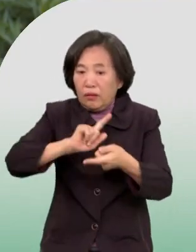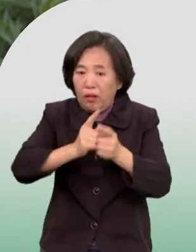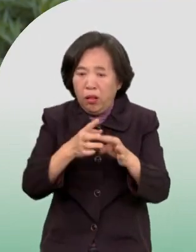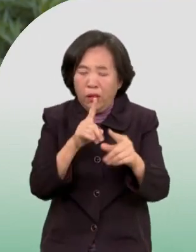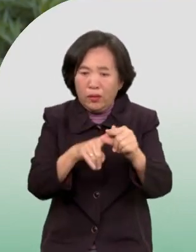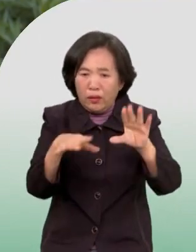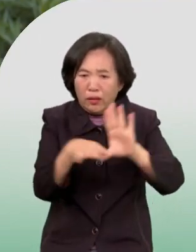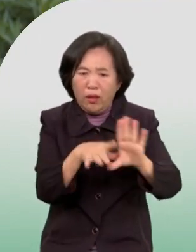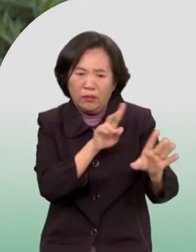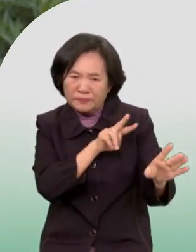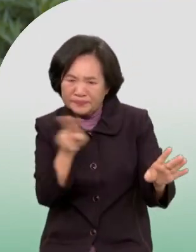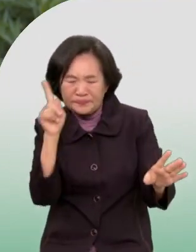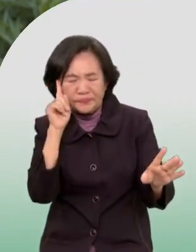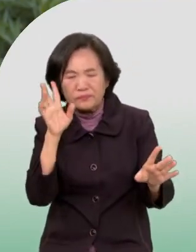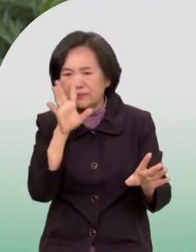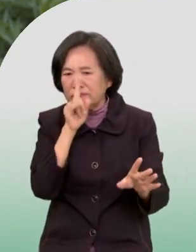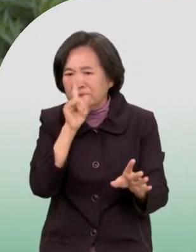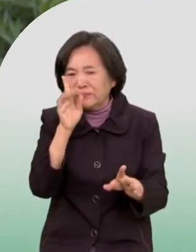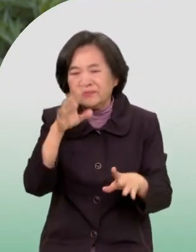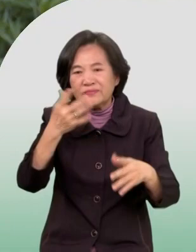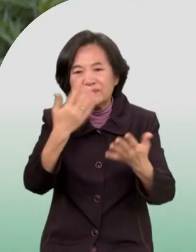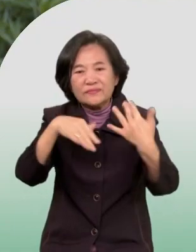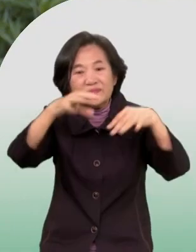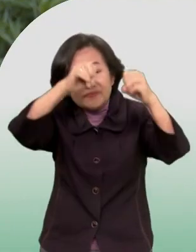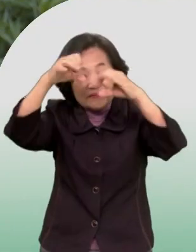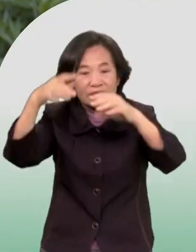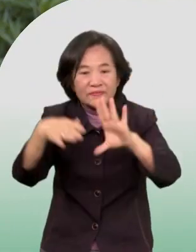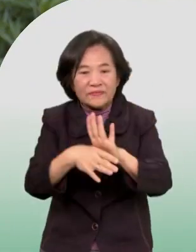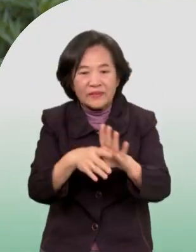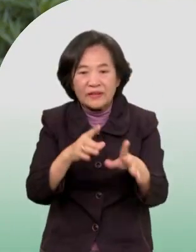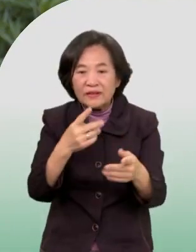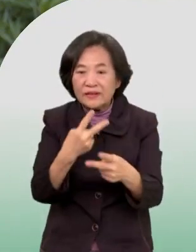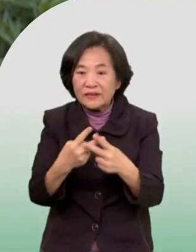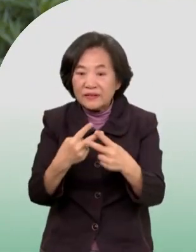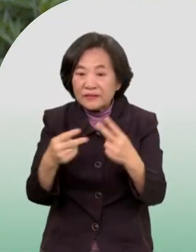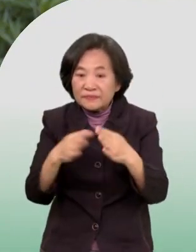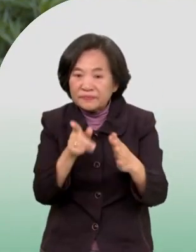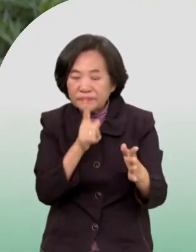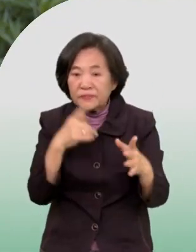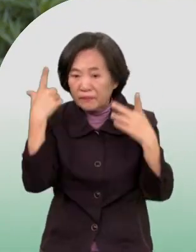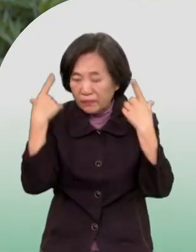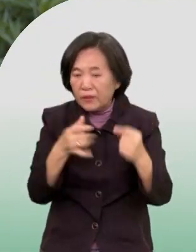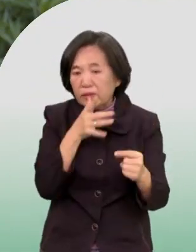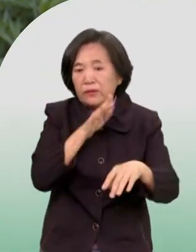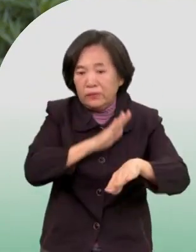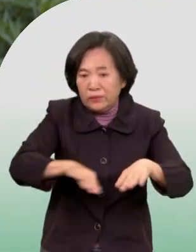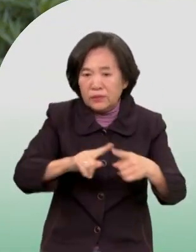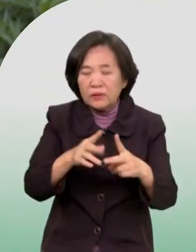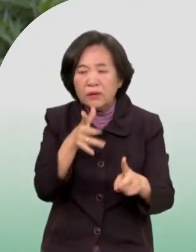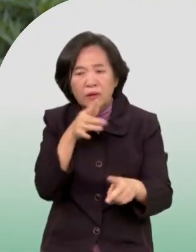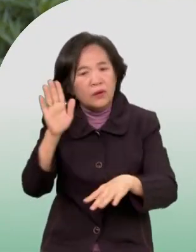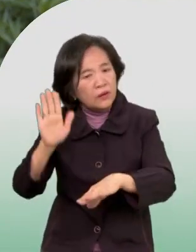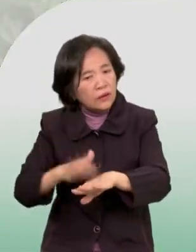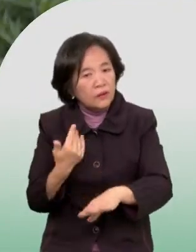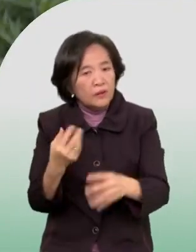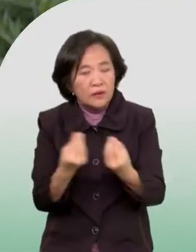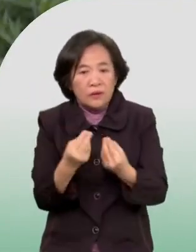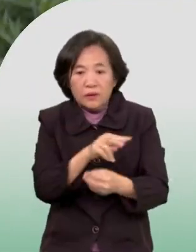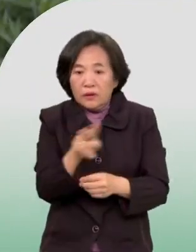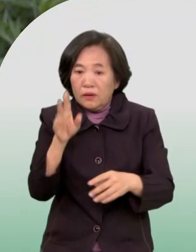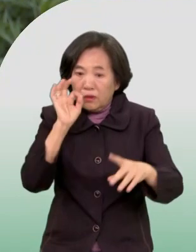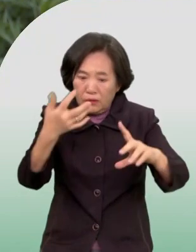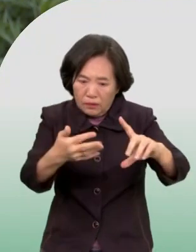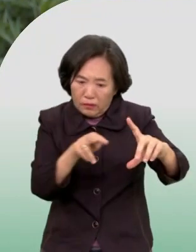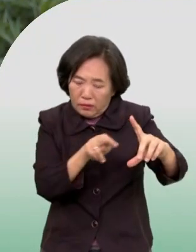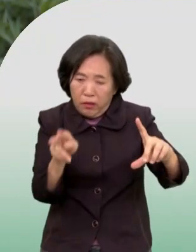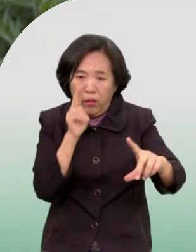火星文华语谐音字，其实诶对民众来讲，无论你系原本就会客家话给你，还是唔会客家话给你，其实因